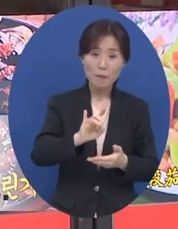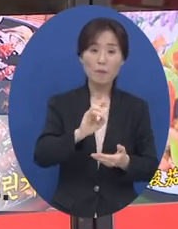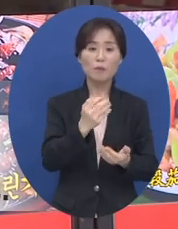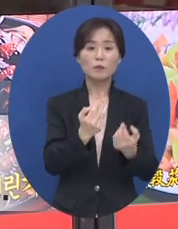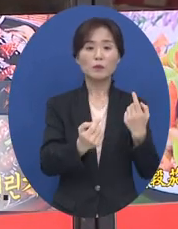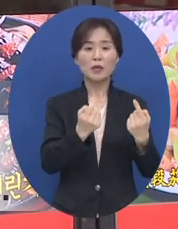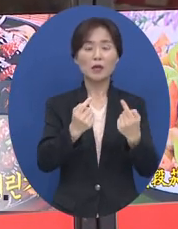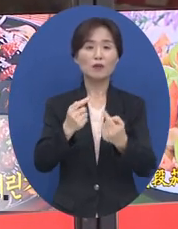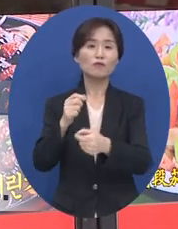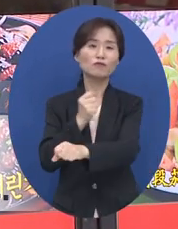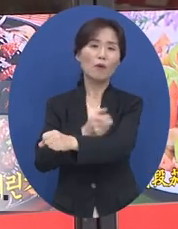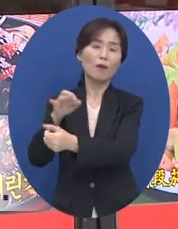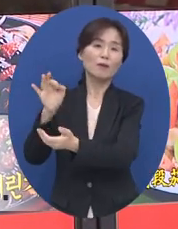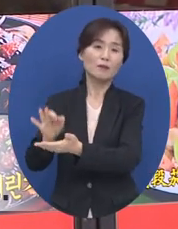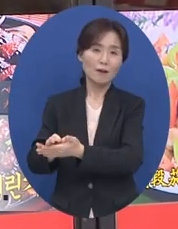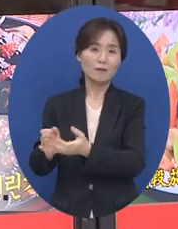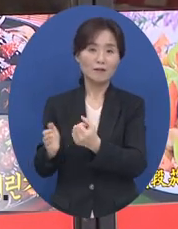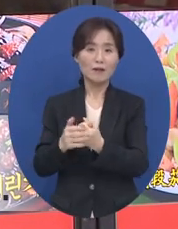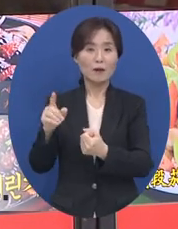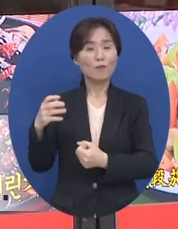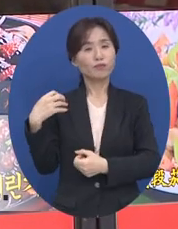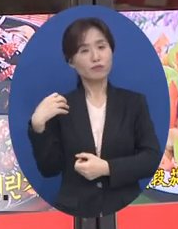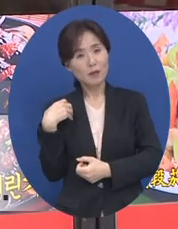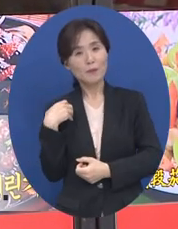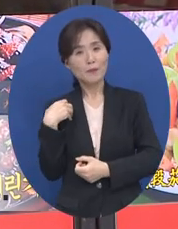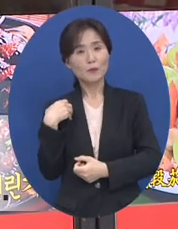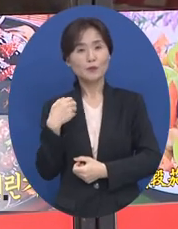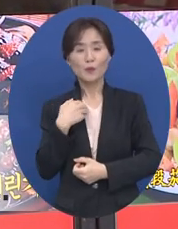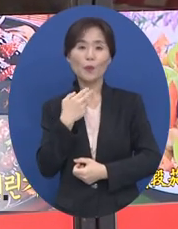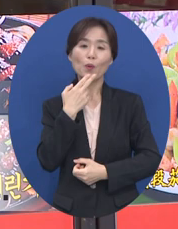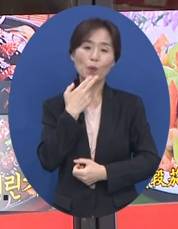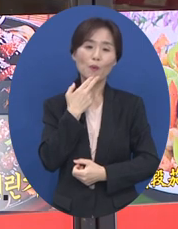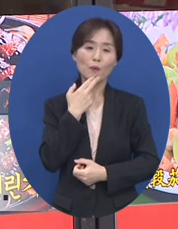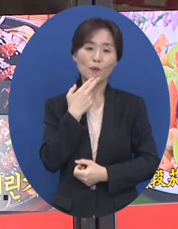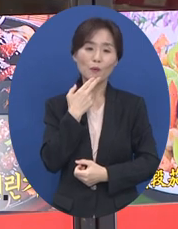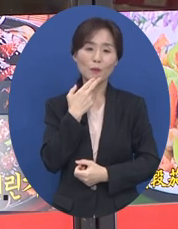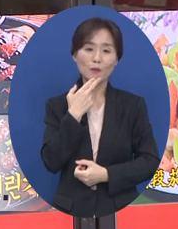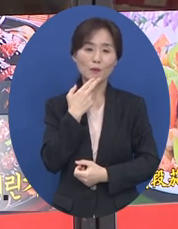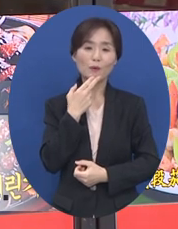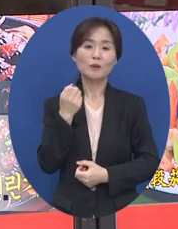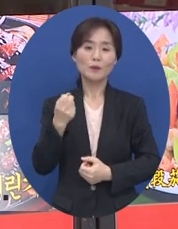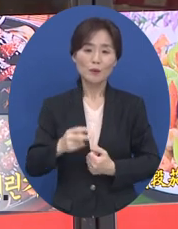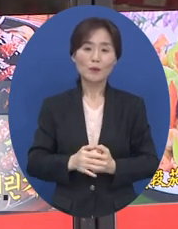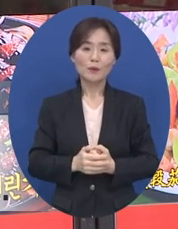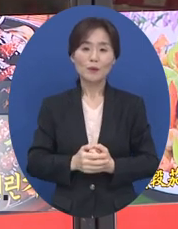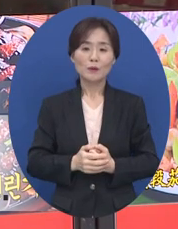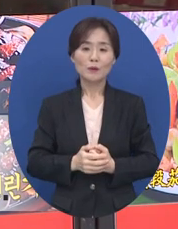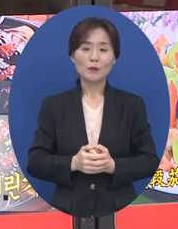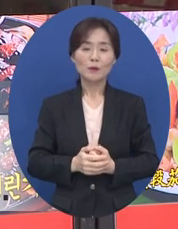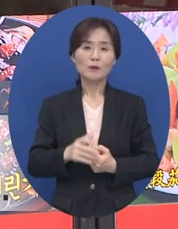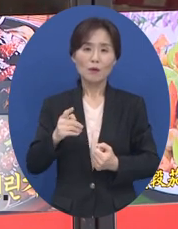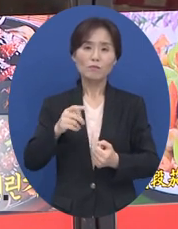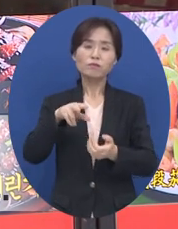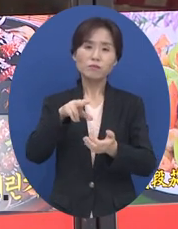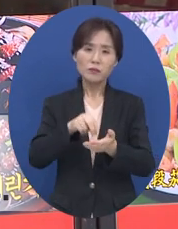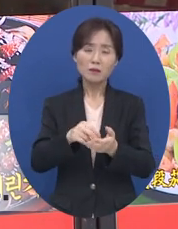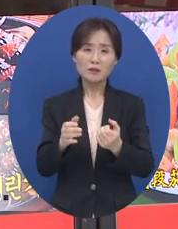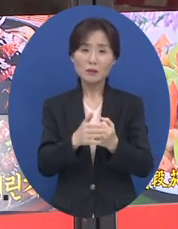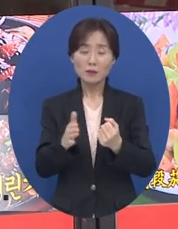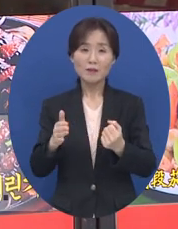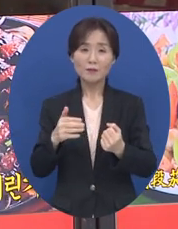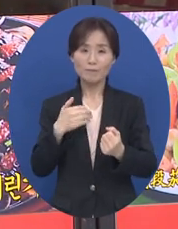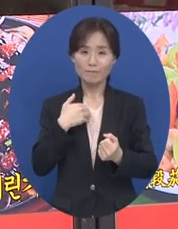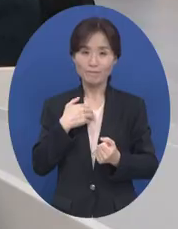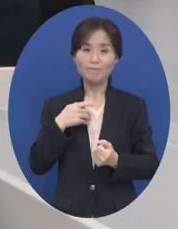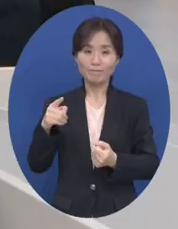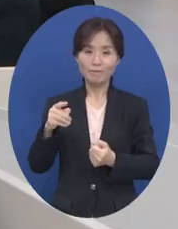좀 낮으니까 거기에 대한 부담은 우리가 좀 덜하지 않을까 싶기도 하고요. 그런 문제 때문에 신청하게 된